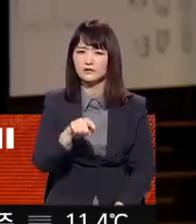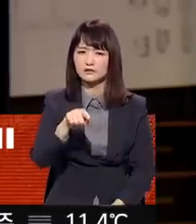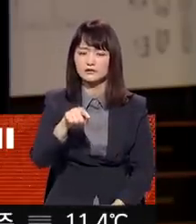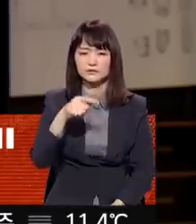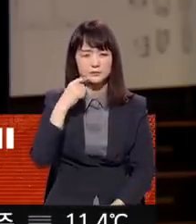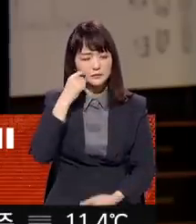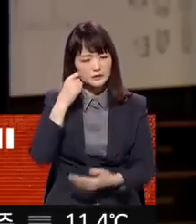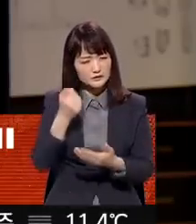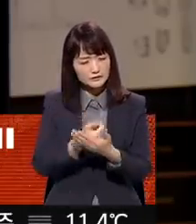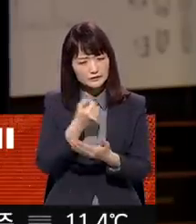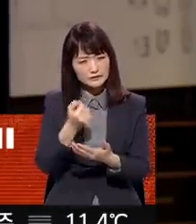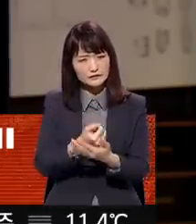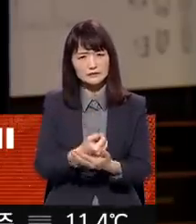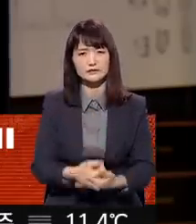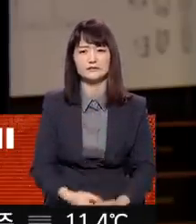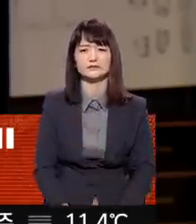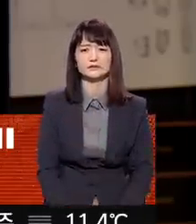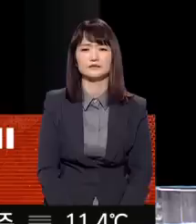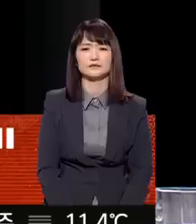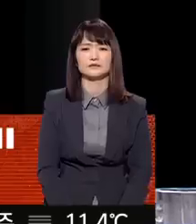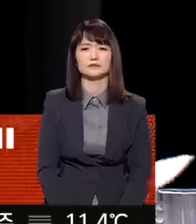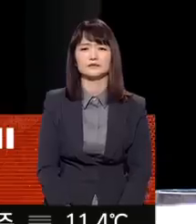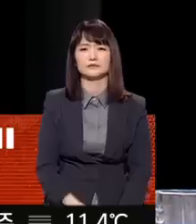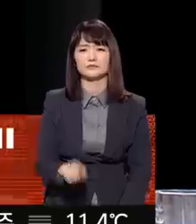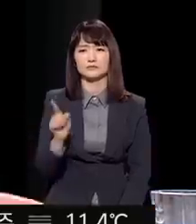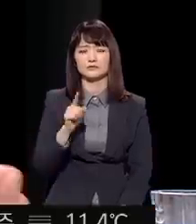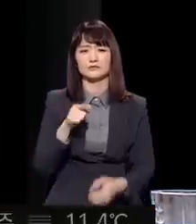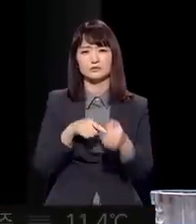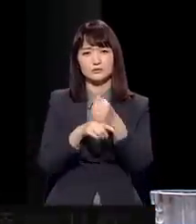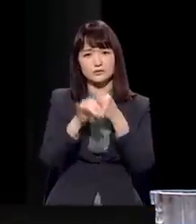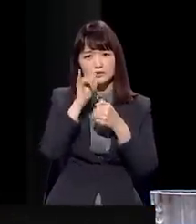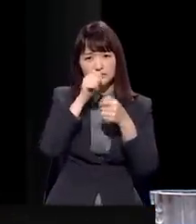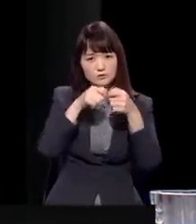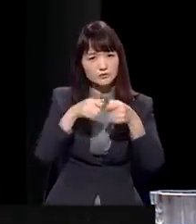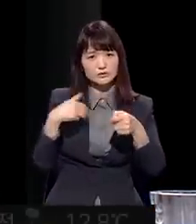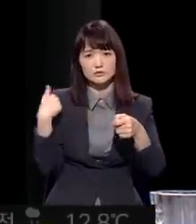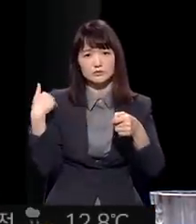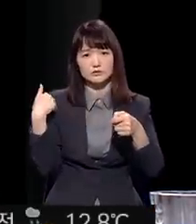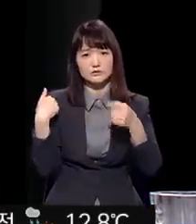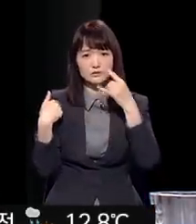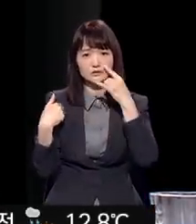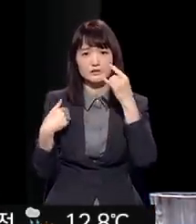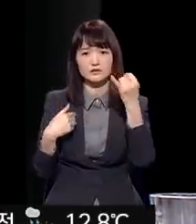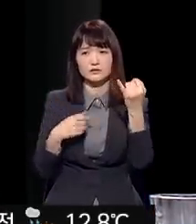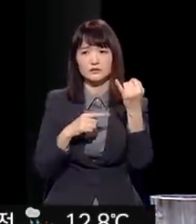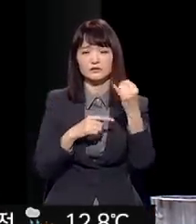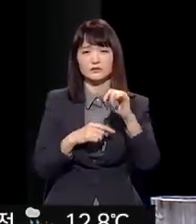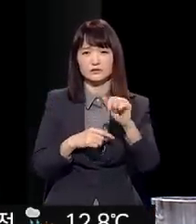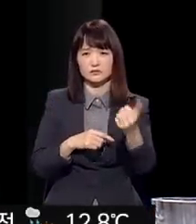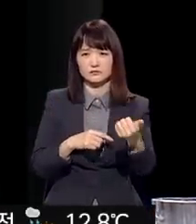상황 같습니다. 예, 뭐 어떤 사연이 있었는지는 구체적으로 모르겠습니다만 그래도 어머님을 좀